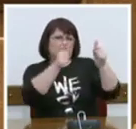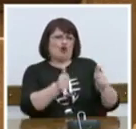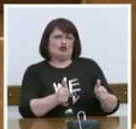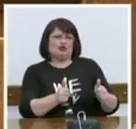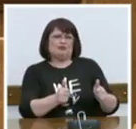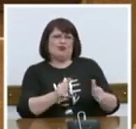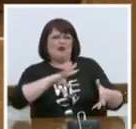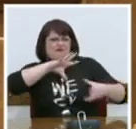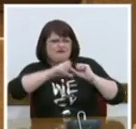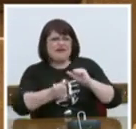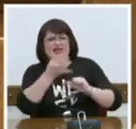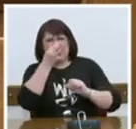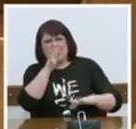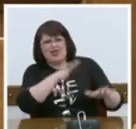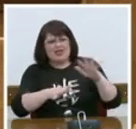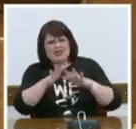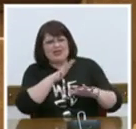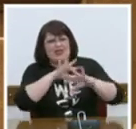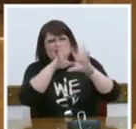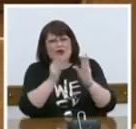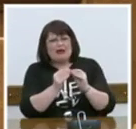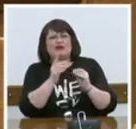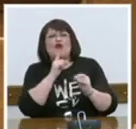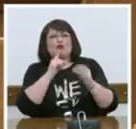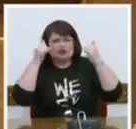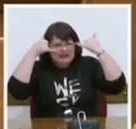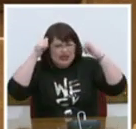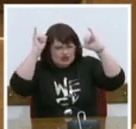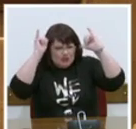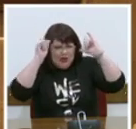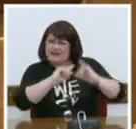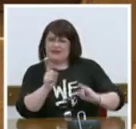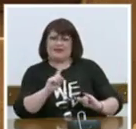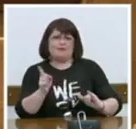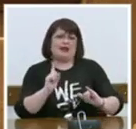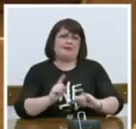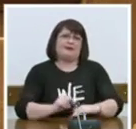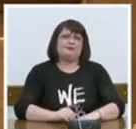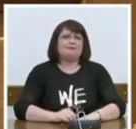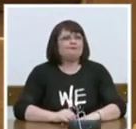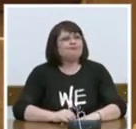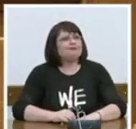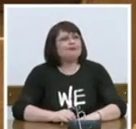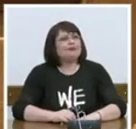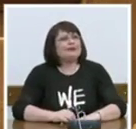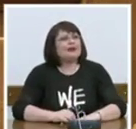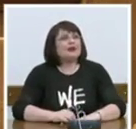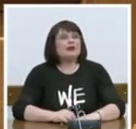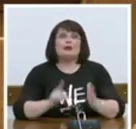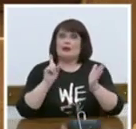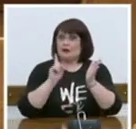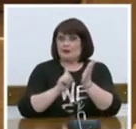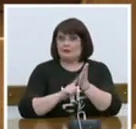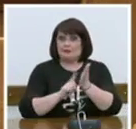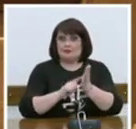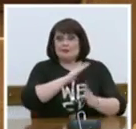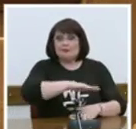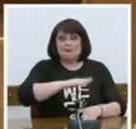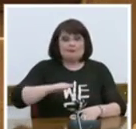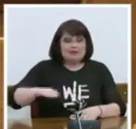τη διαφθορά και τον νόμο της ζούγκλας. Η νεανική εγκληματικότητα καλπάζει, διότι πολλά παιδιά μεγαλώνουν με